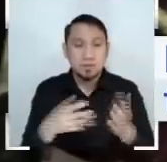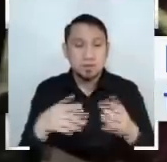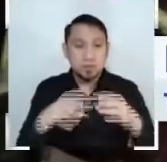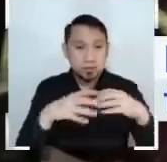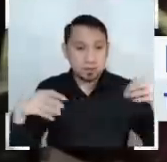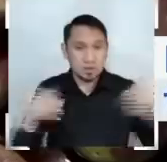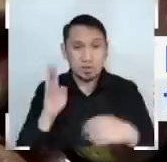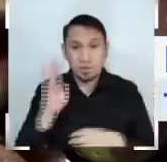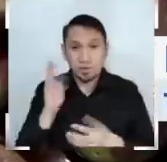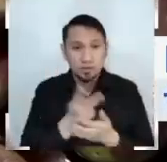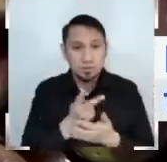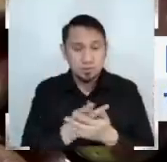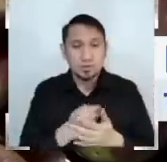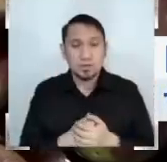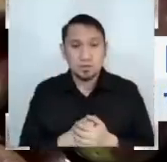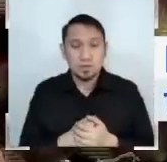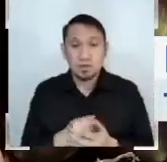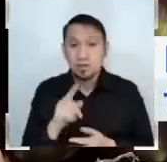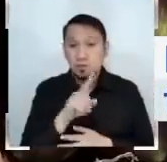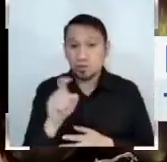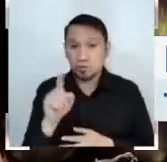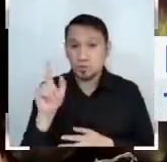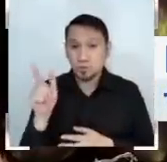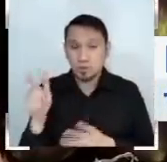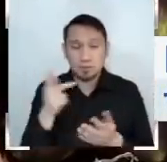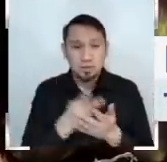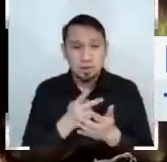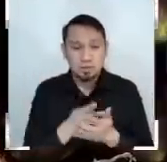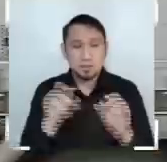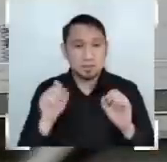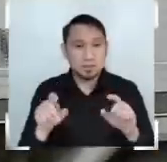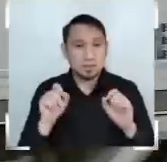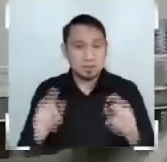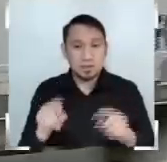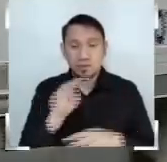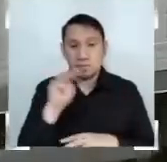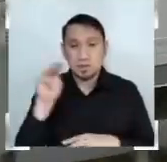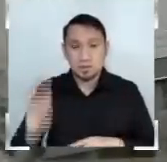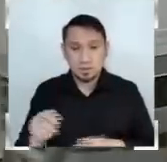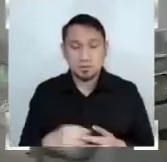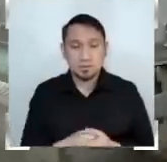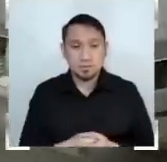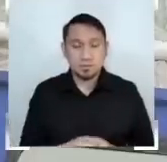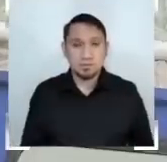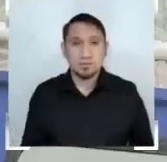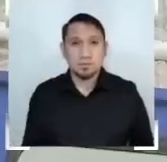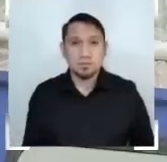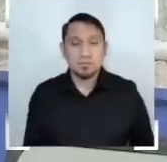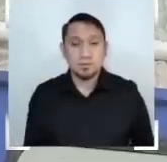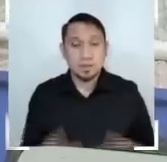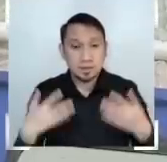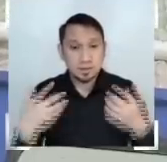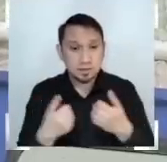sa trading post, 120 pesos na ang bentahan pagdating sa Maynila. Ang challenge is paano ba natingin ko yan